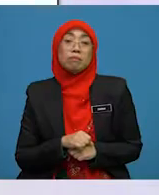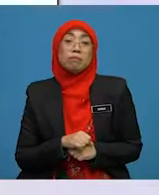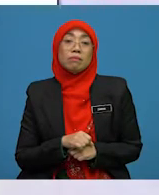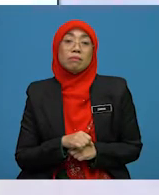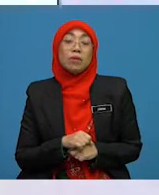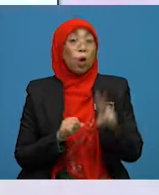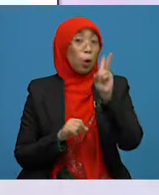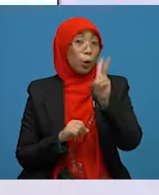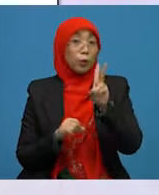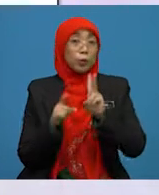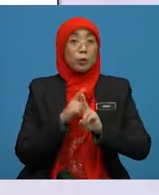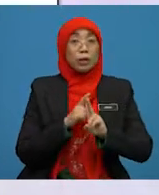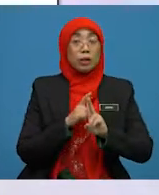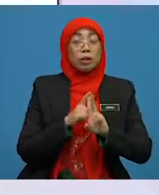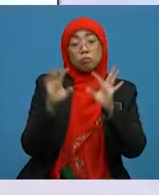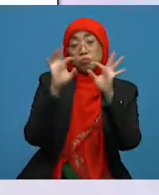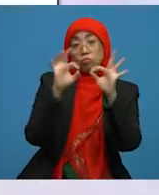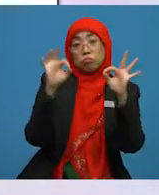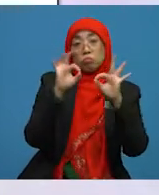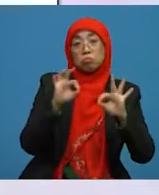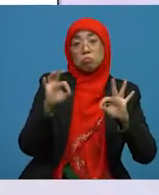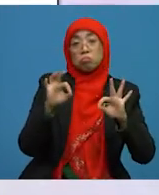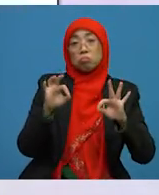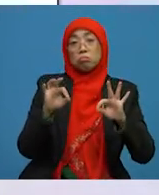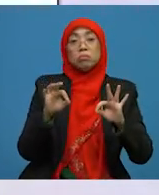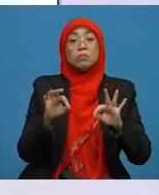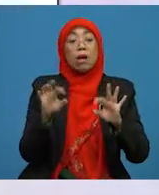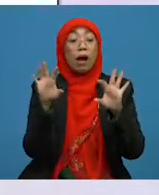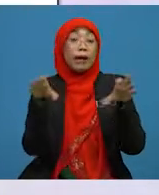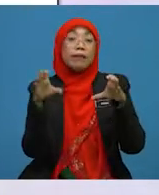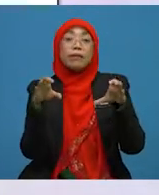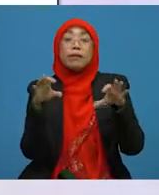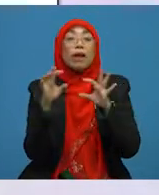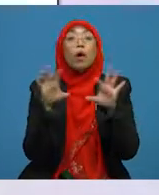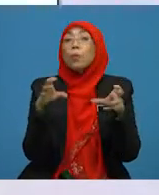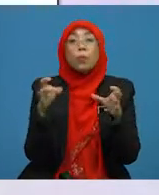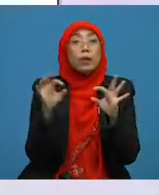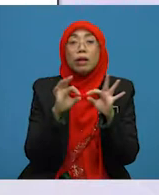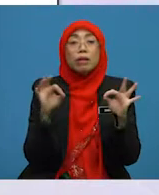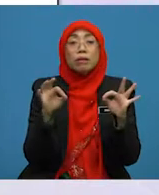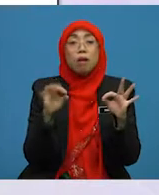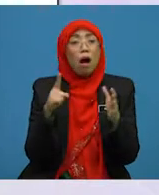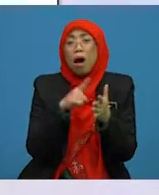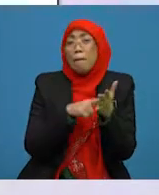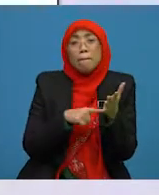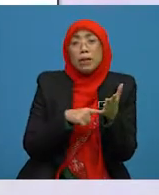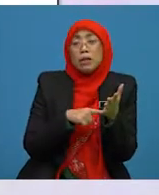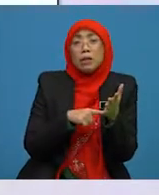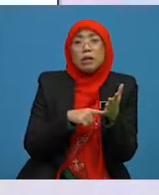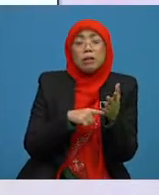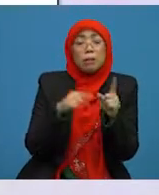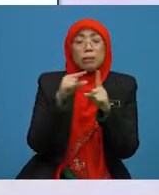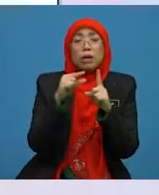Bina dua ayat yang berbeza dengan menggunakan ungkapan bendera putih untuk